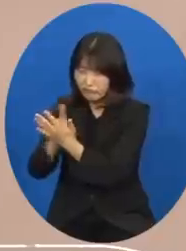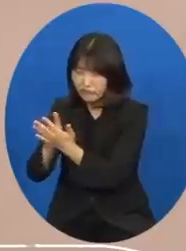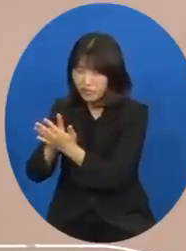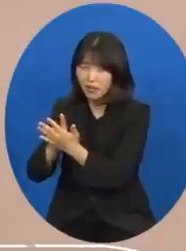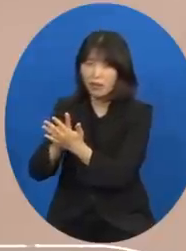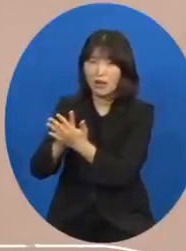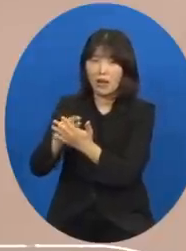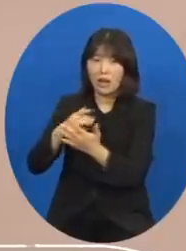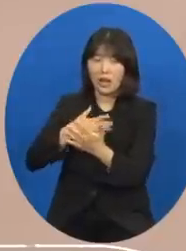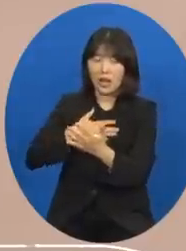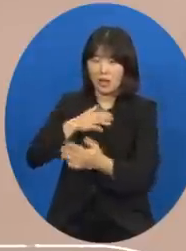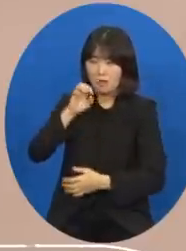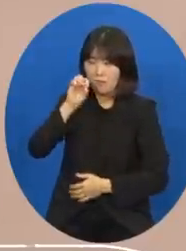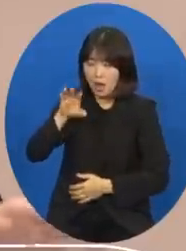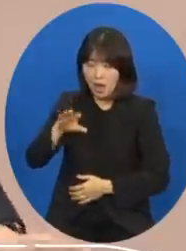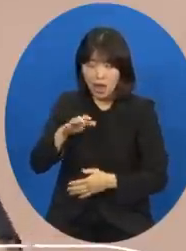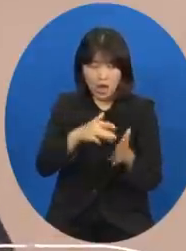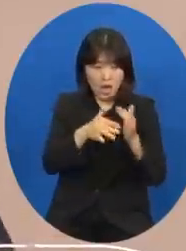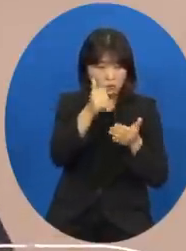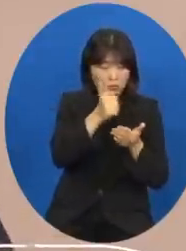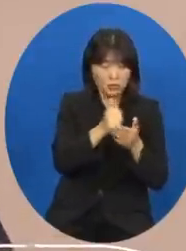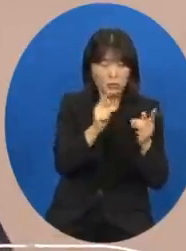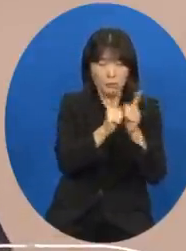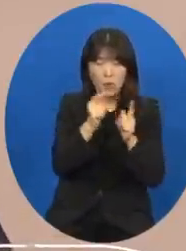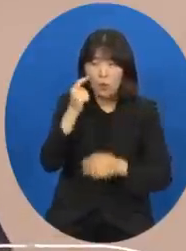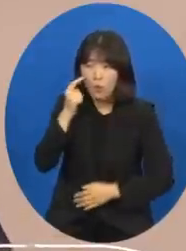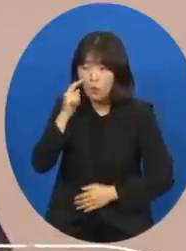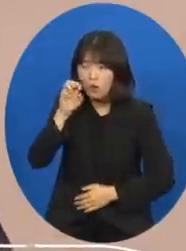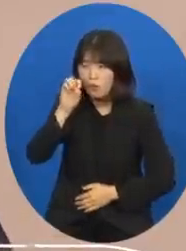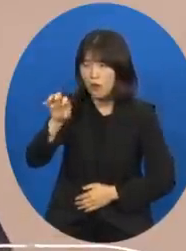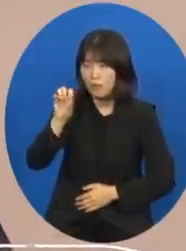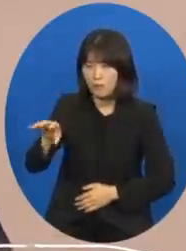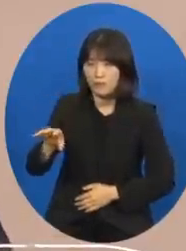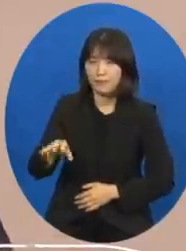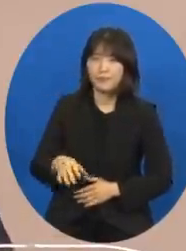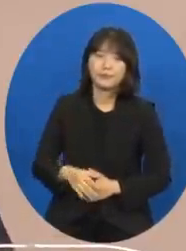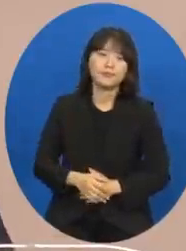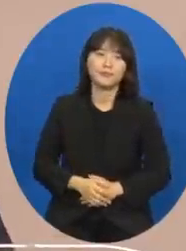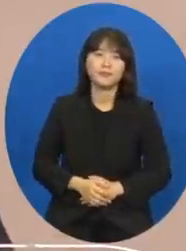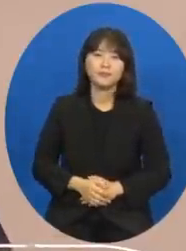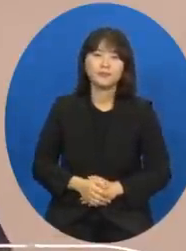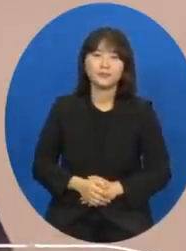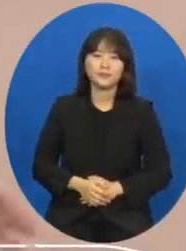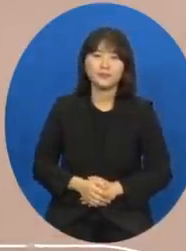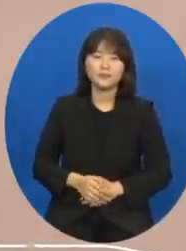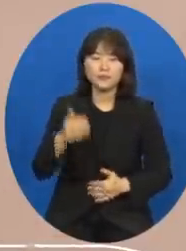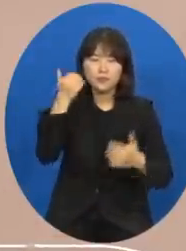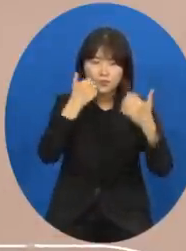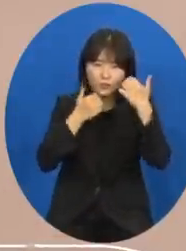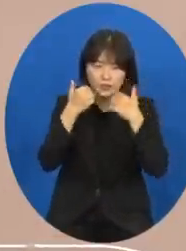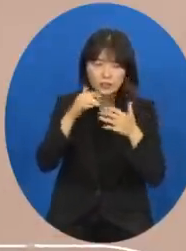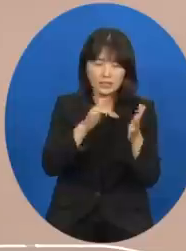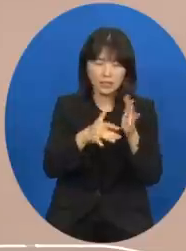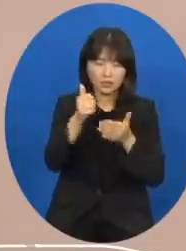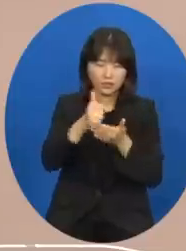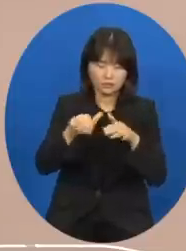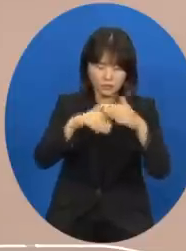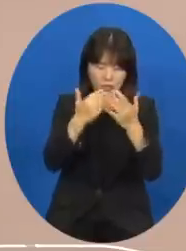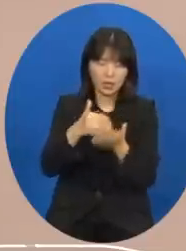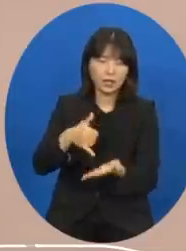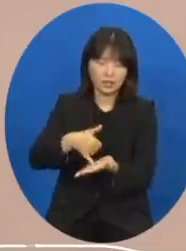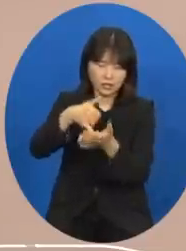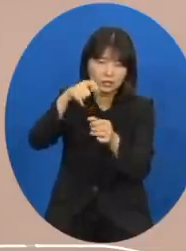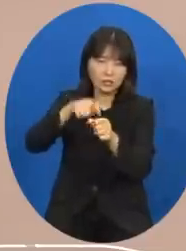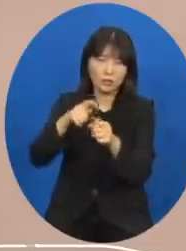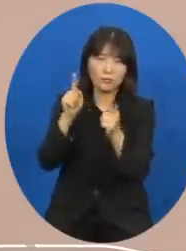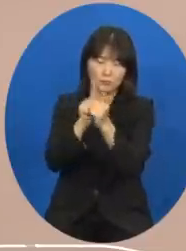예수님을 만나보세요. 이렇게 되게 된 거죠. 누구나 다 예수님을 이렇게 인격적으로 만나고